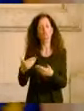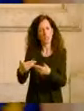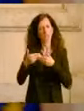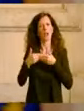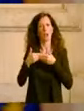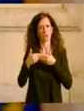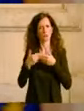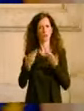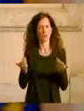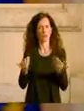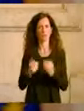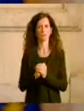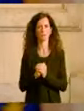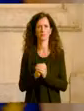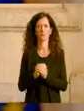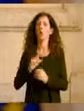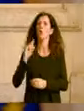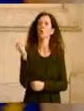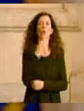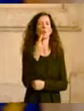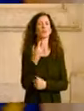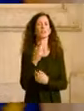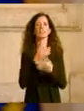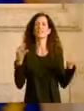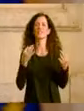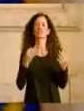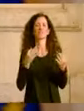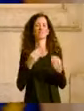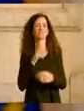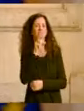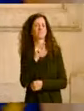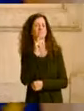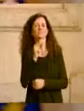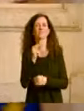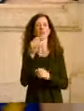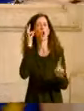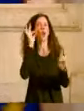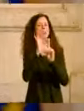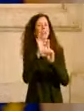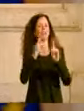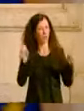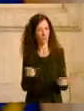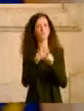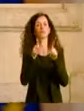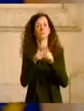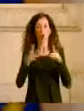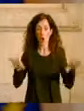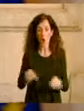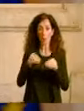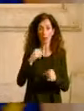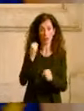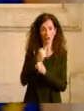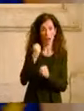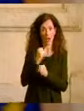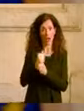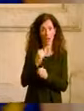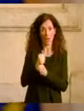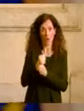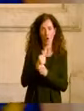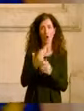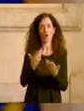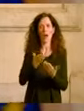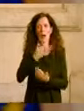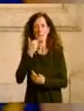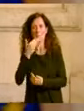parole tutti condividono l'obiettivo. Quando si inizia a lavorare, si inizia a sottrarre qualche competenza, si